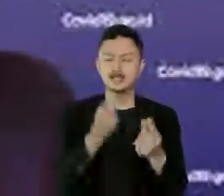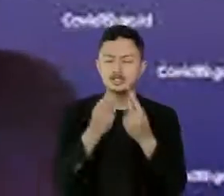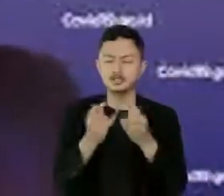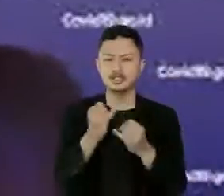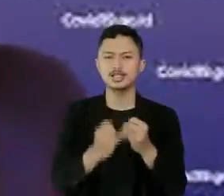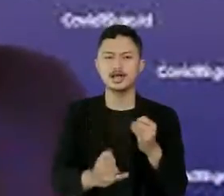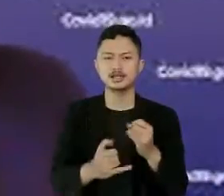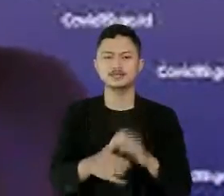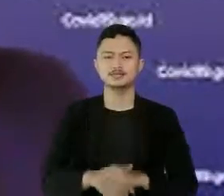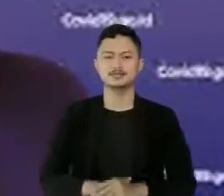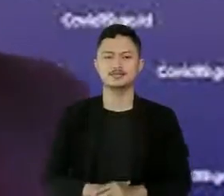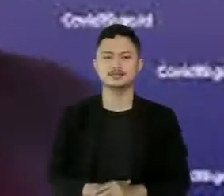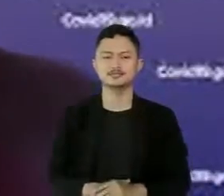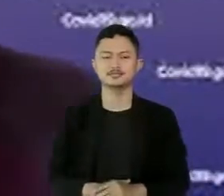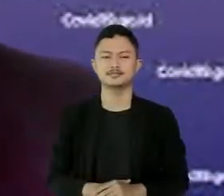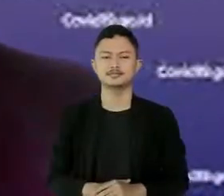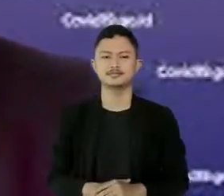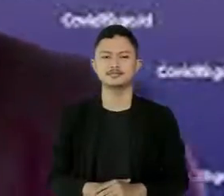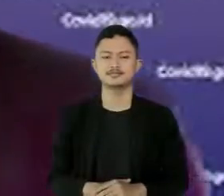bincang-bincang kita.